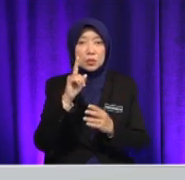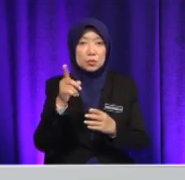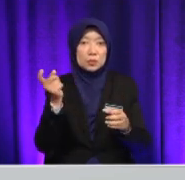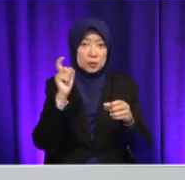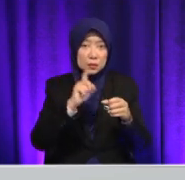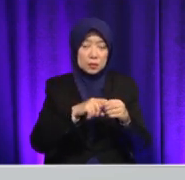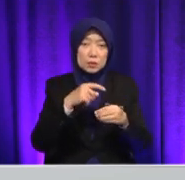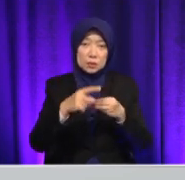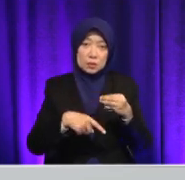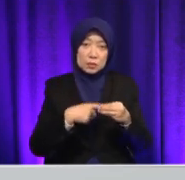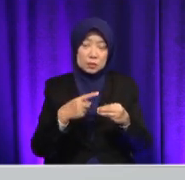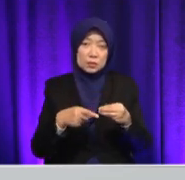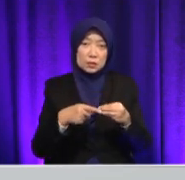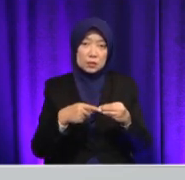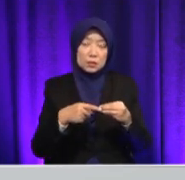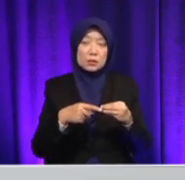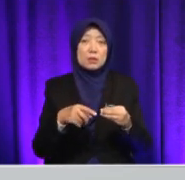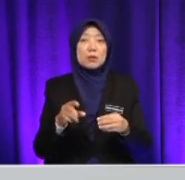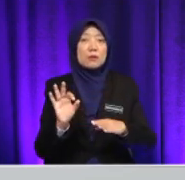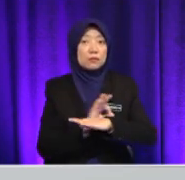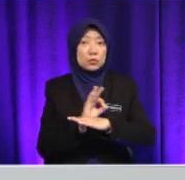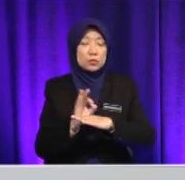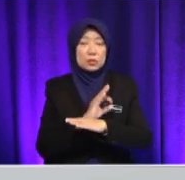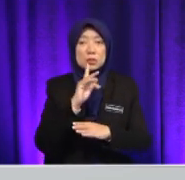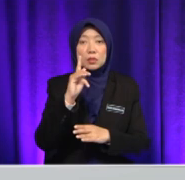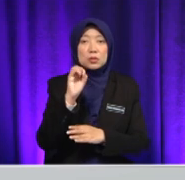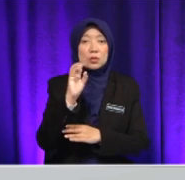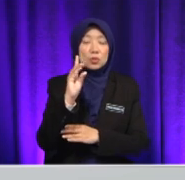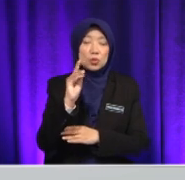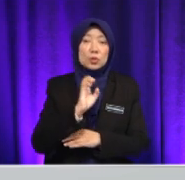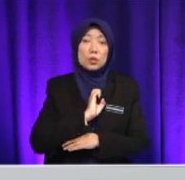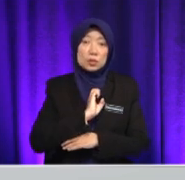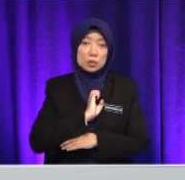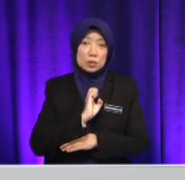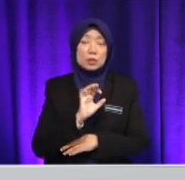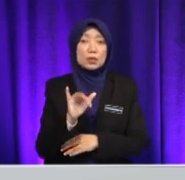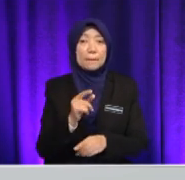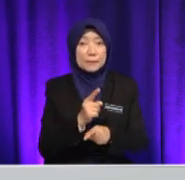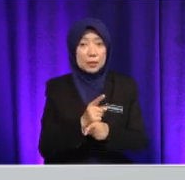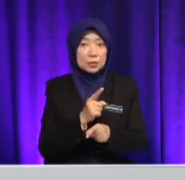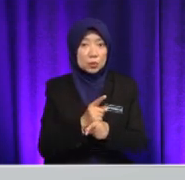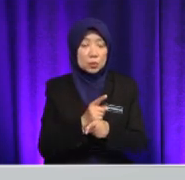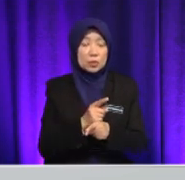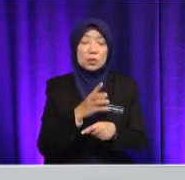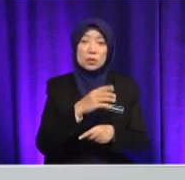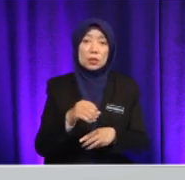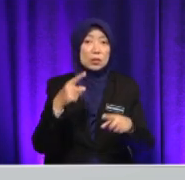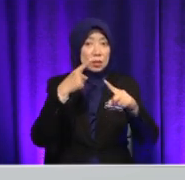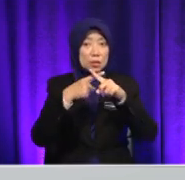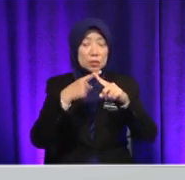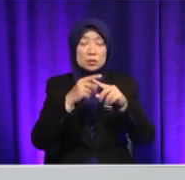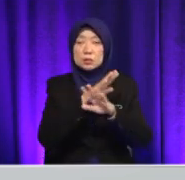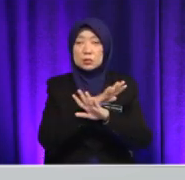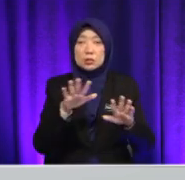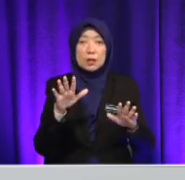dengan fungsi etika pada fusiko etika yang betul dan Edge yang tidak